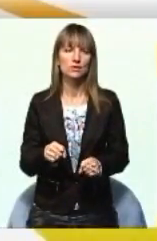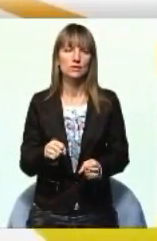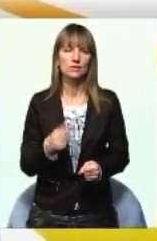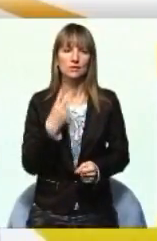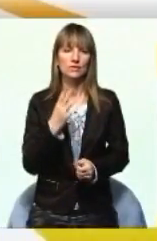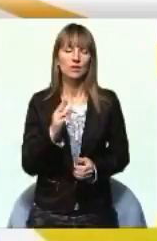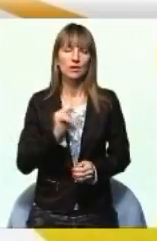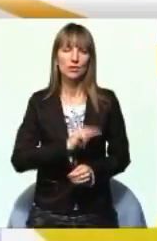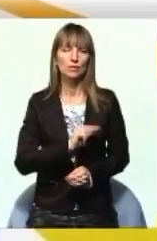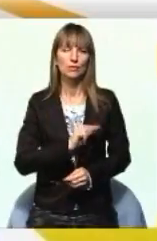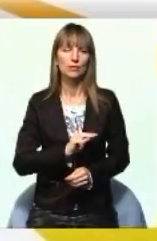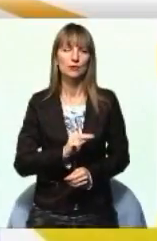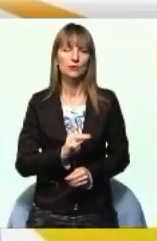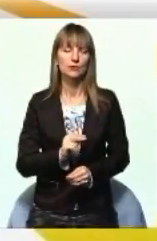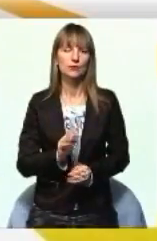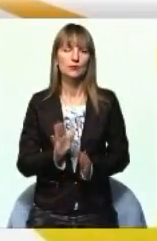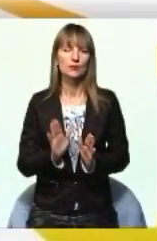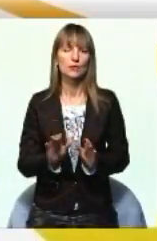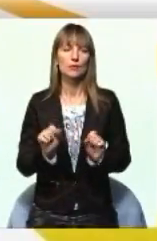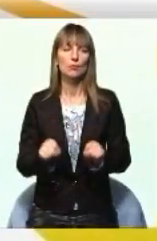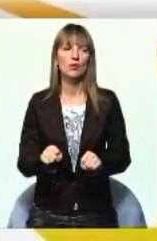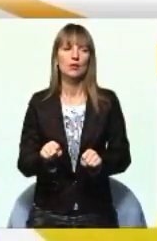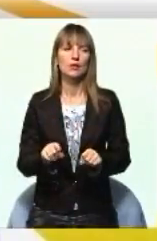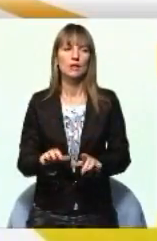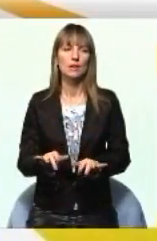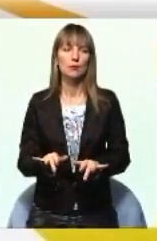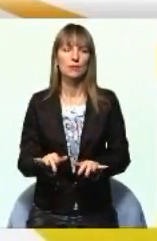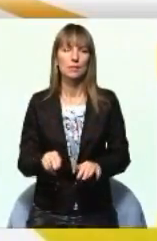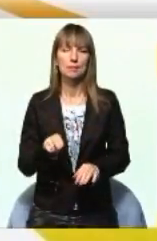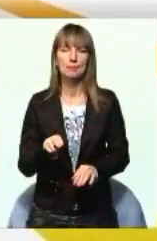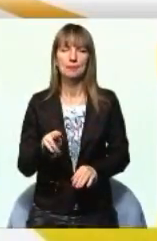работать только одни, ну, можно напечатать одни